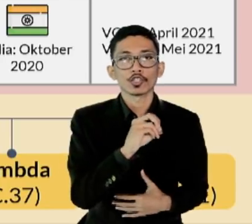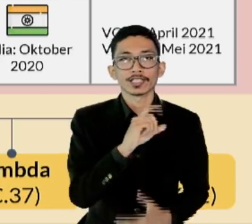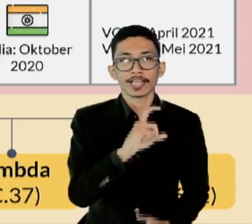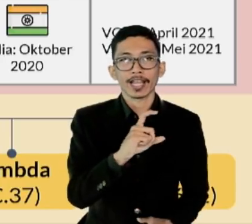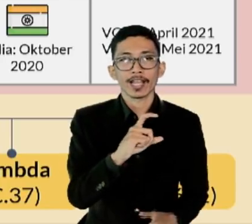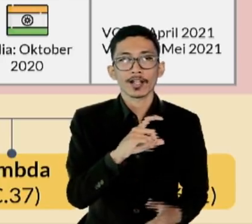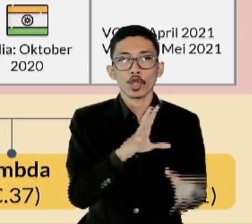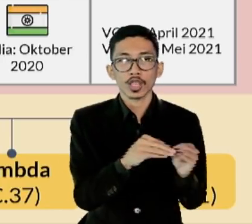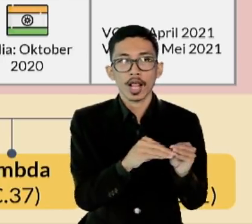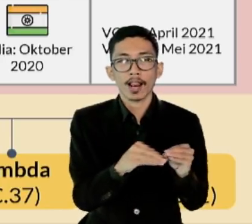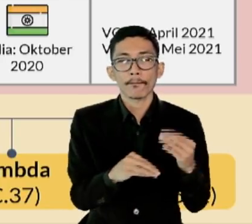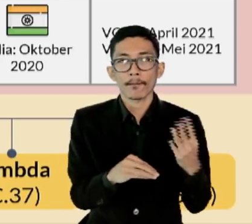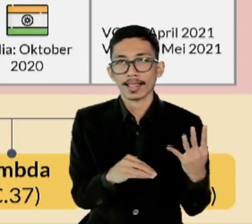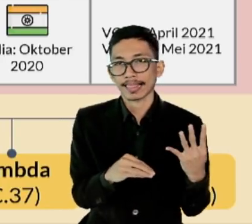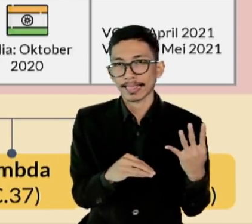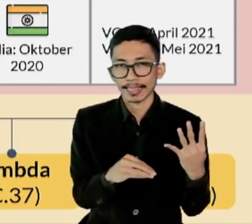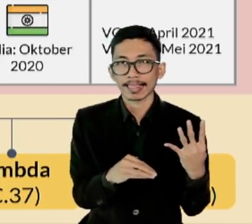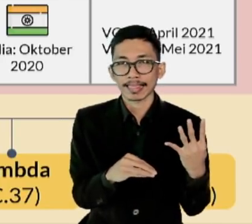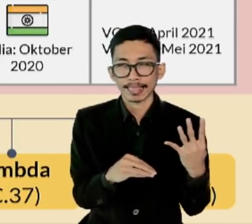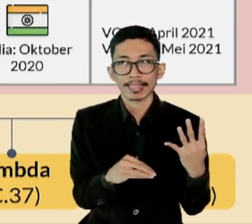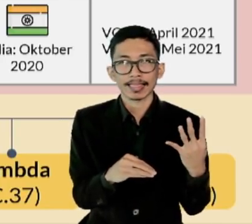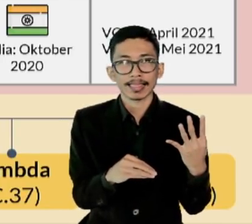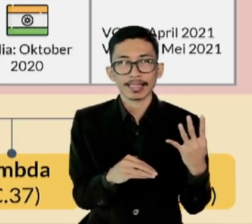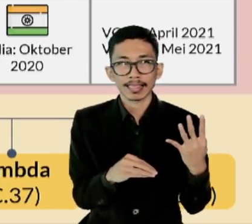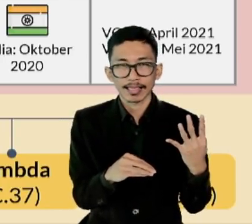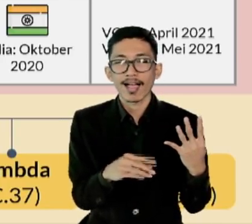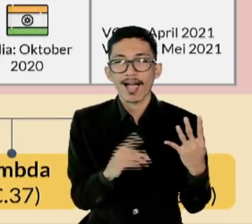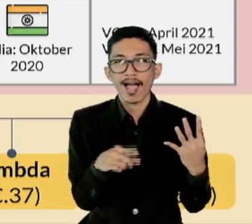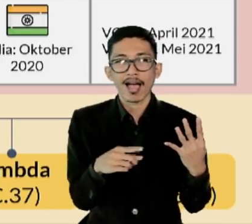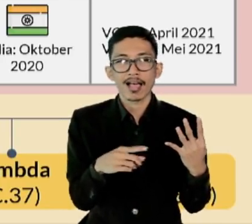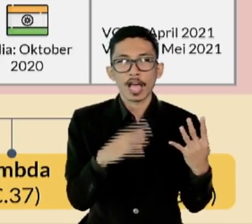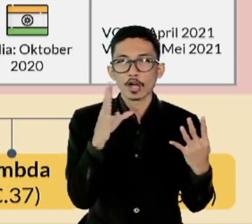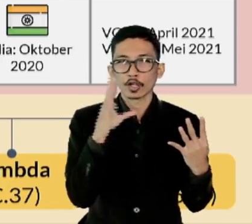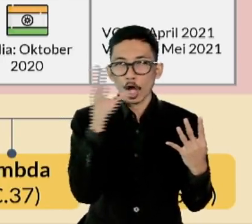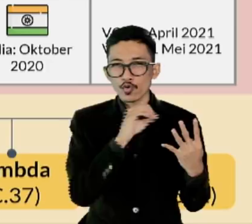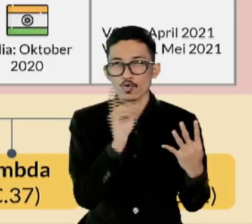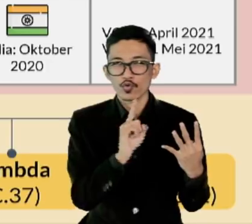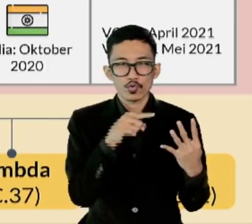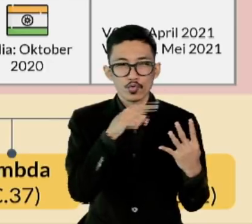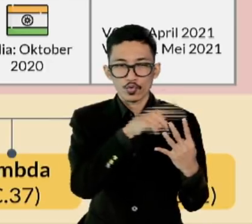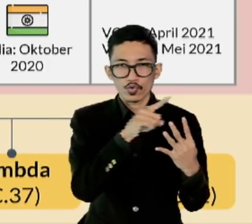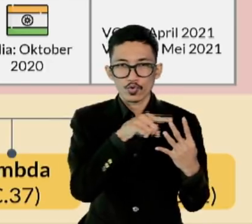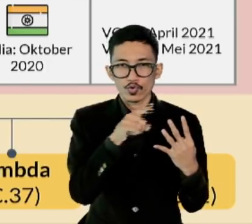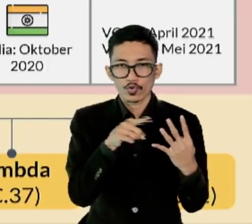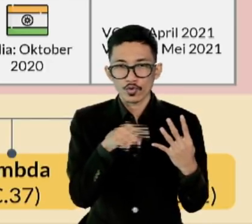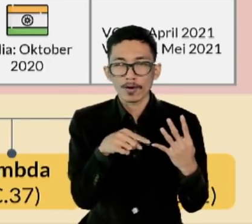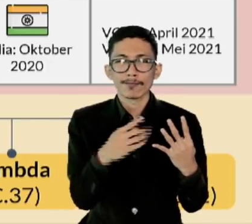perhatian. Kita dapat sama-sama mengetahui setiap jenis varian ini memiliki karakteristik yang